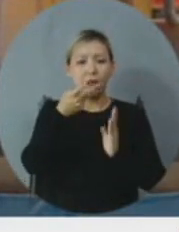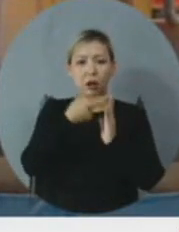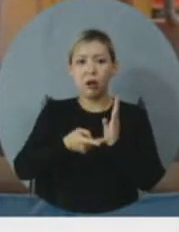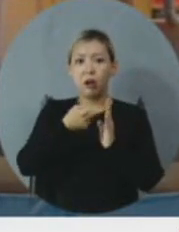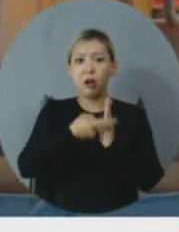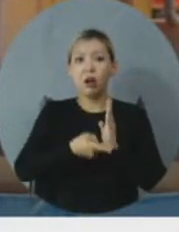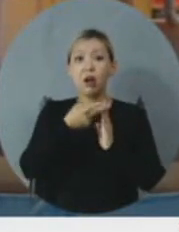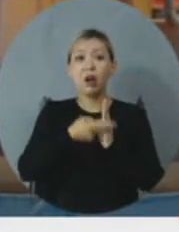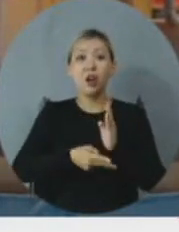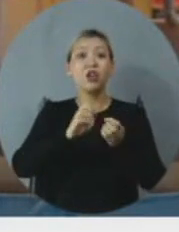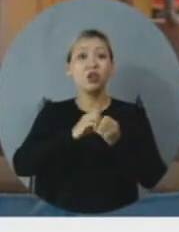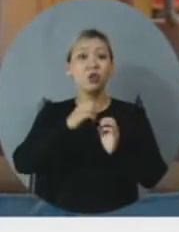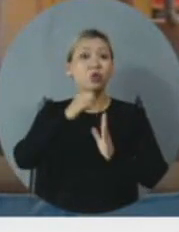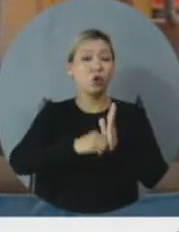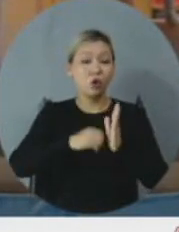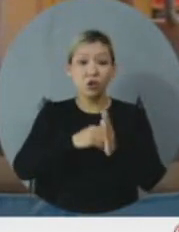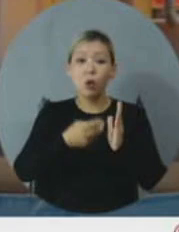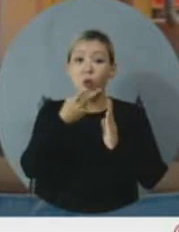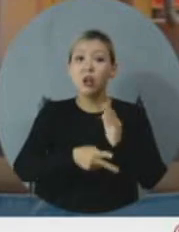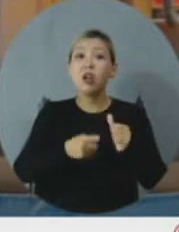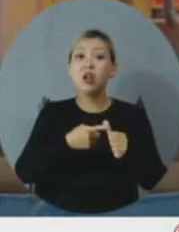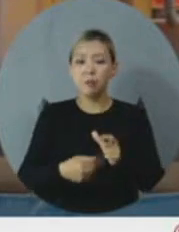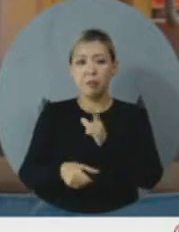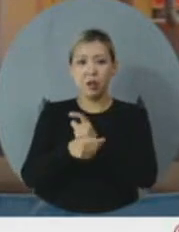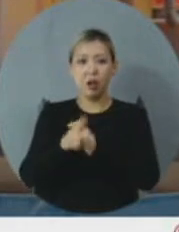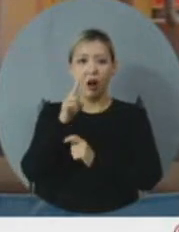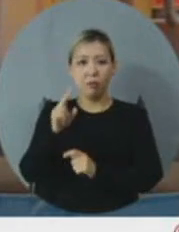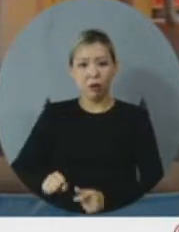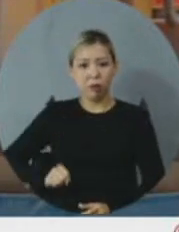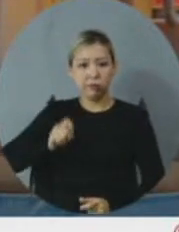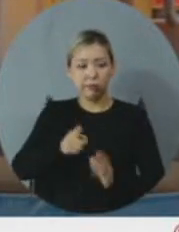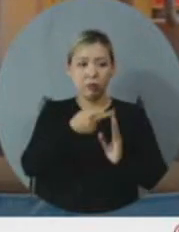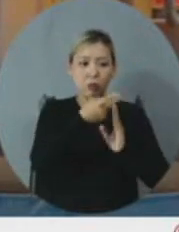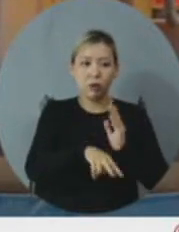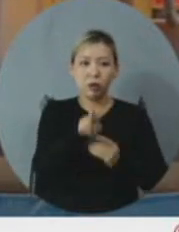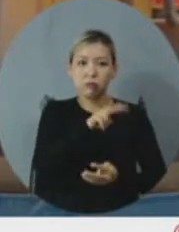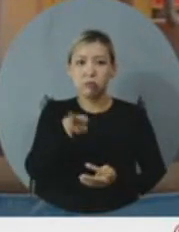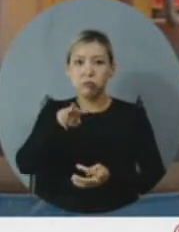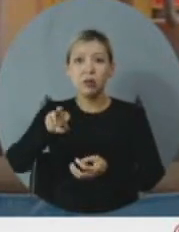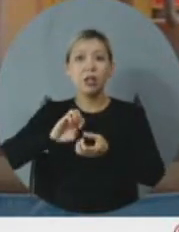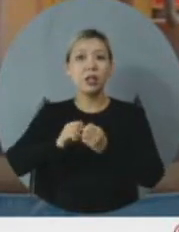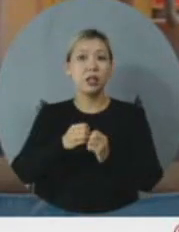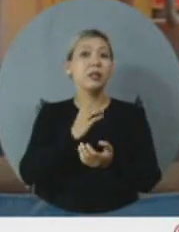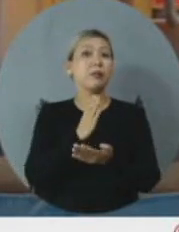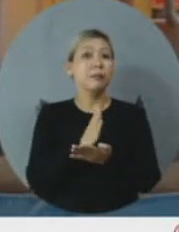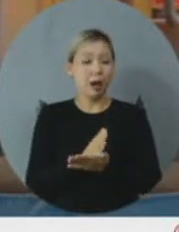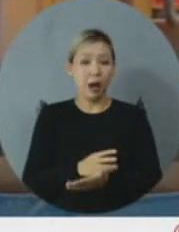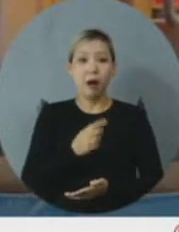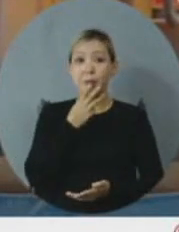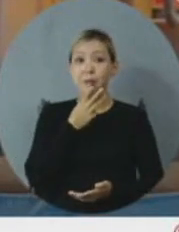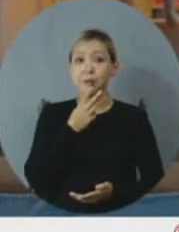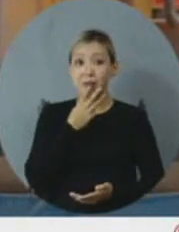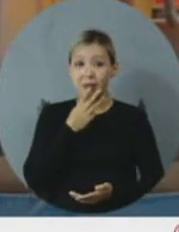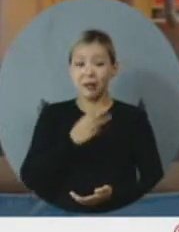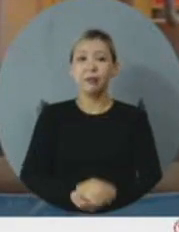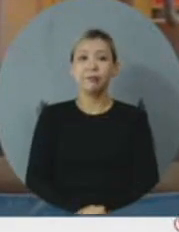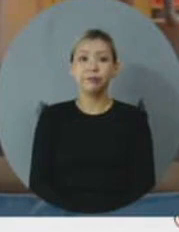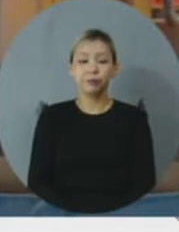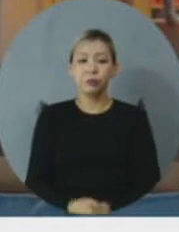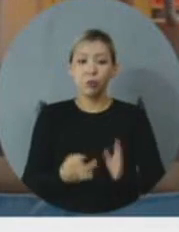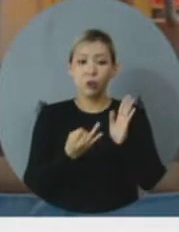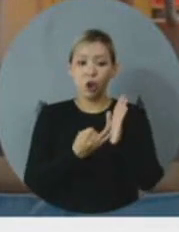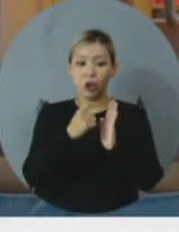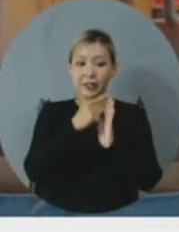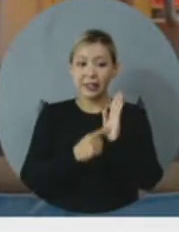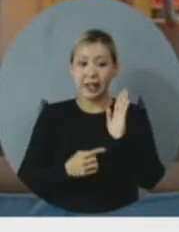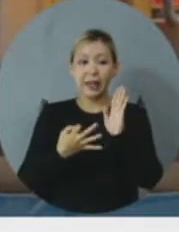авар одоо энэ мэрэгжлийн компаниар бол үнэлгээний компаниар хийлгэж байгаа юм мэдээтэй байсан. За